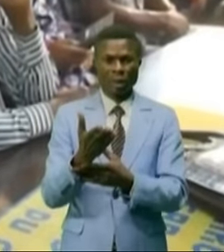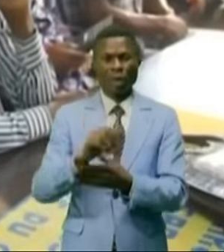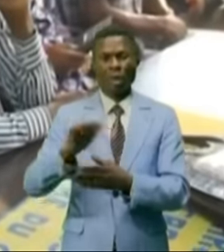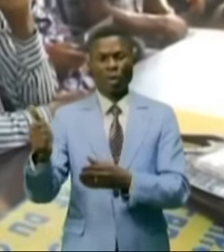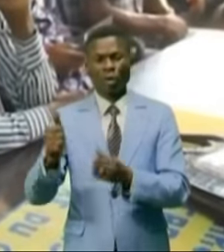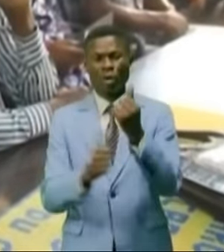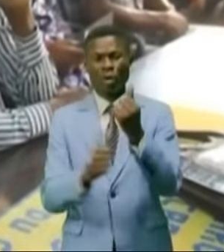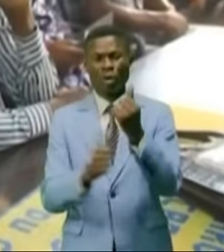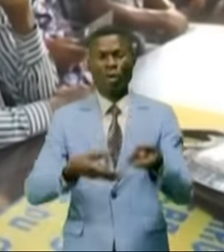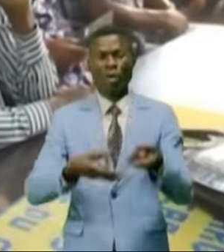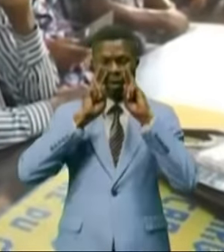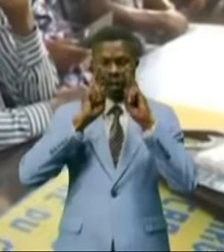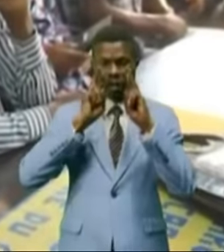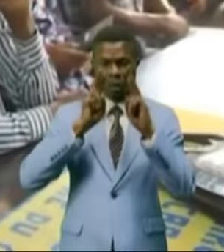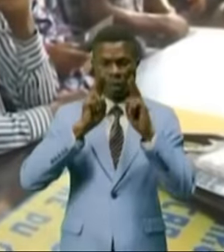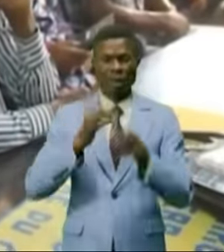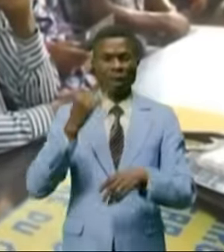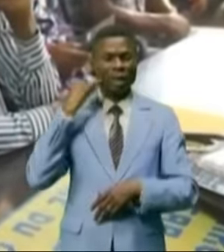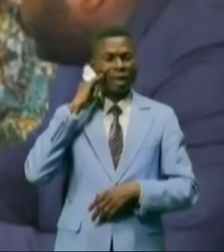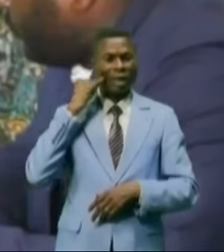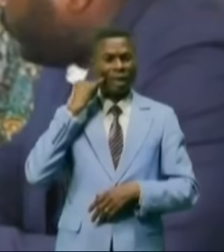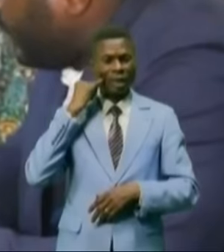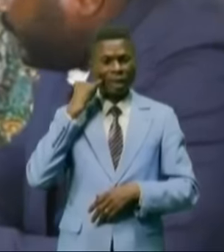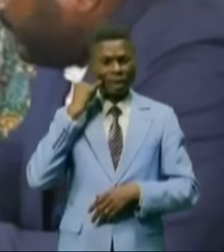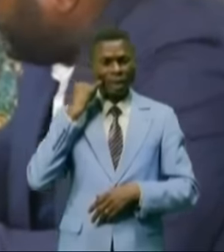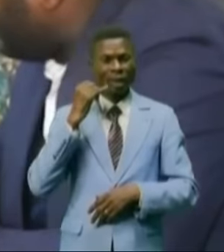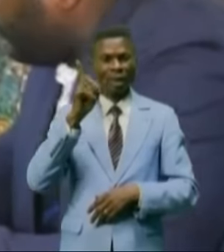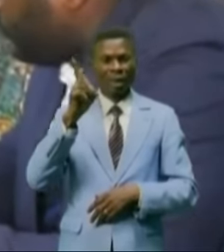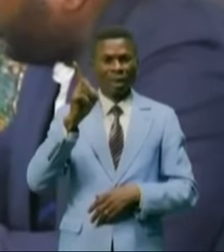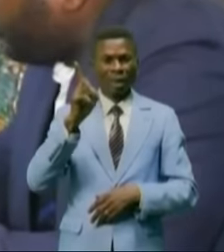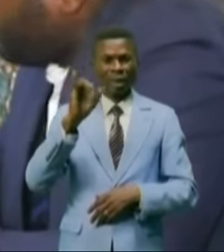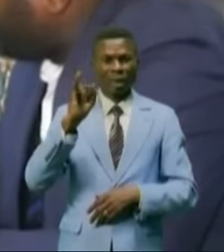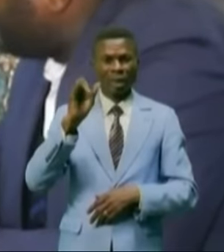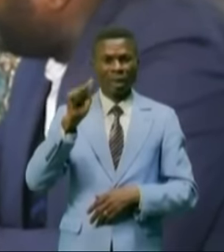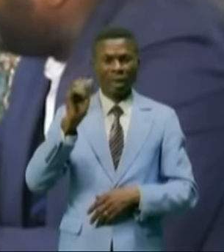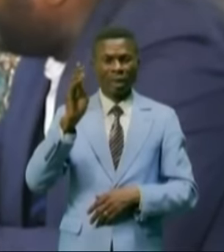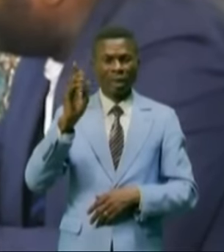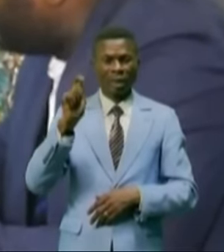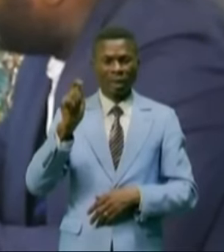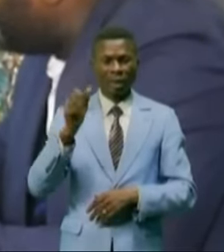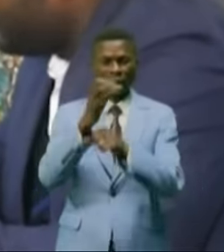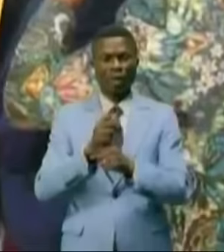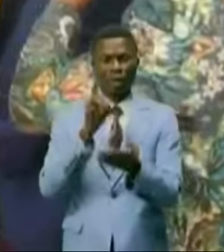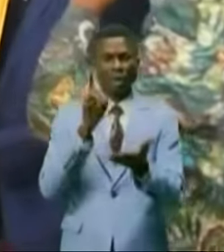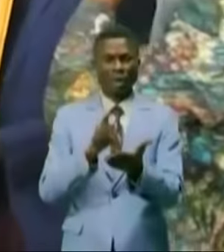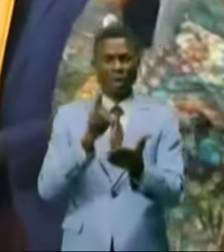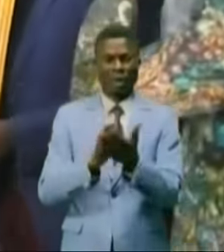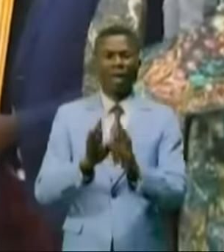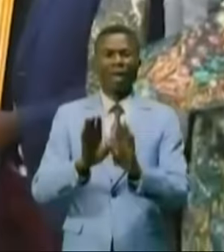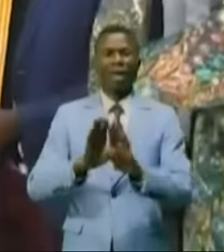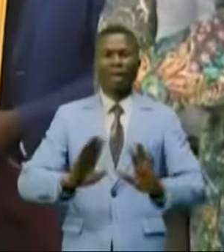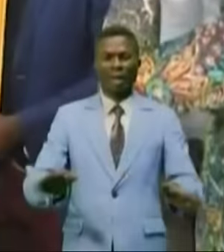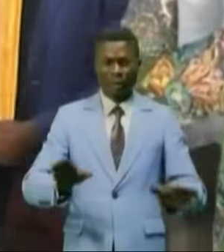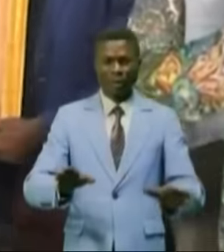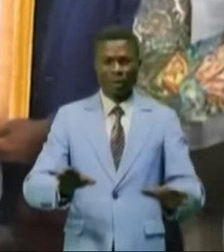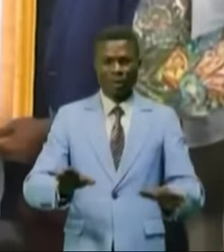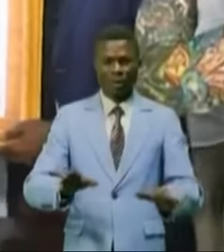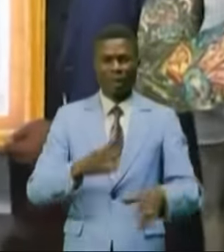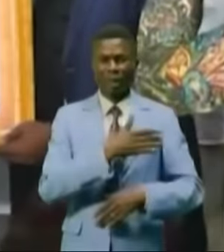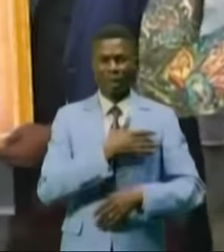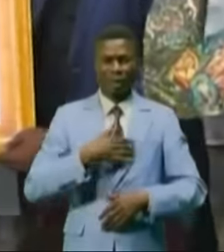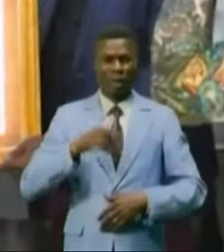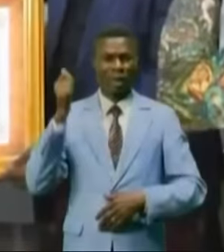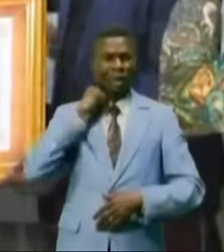personnes vulnérables, Irène Essambo Diatta, venue lui décerner un diplôme de mérite dénommé